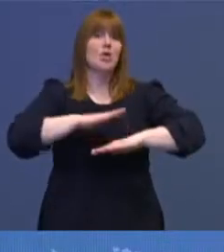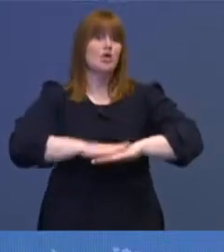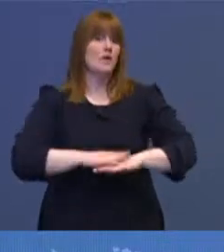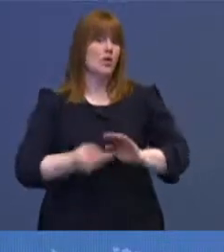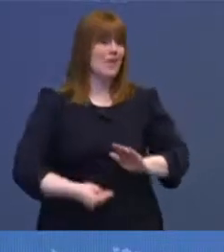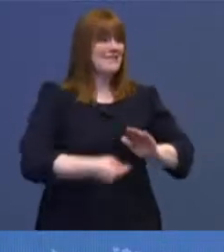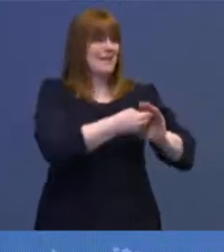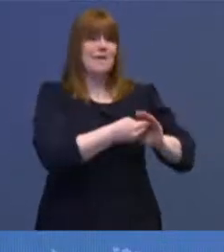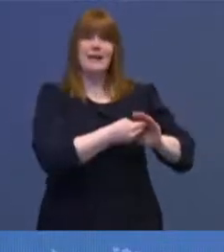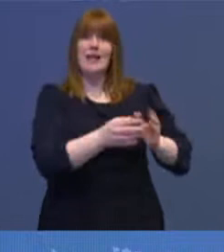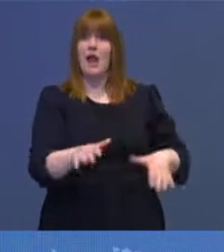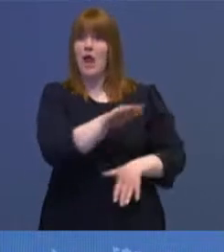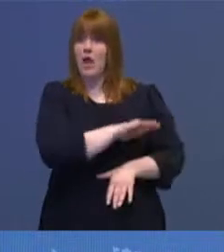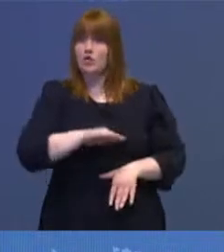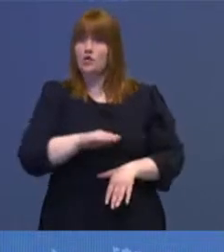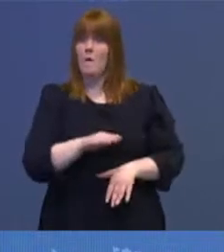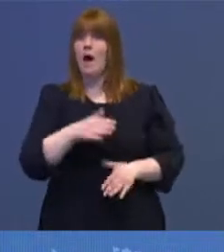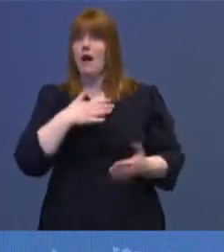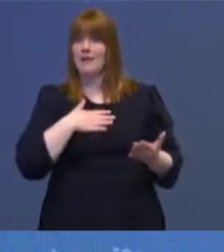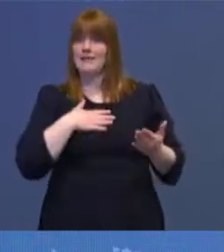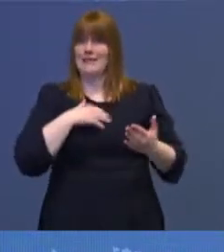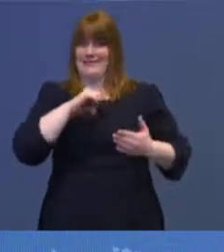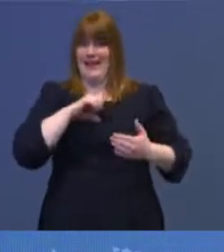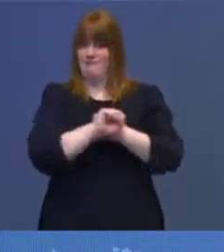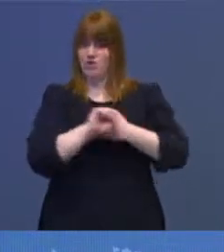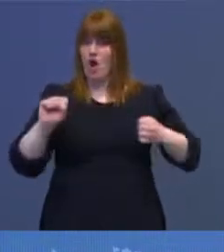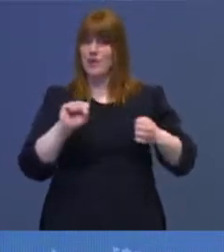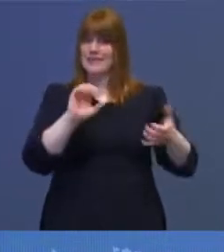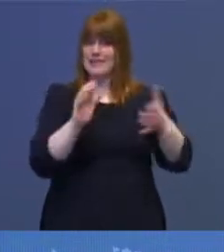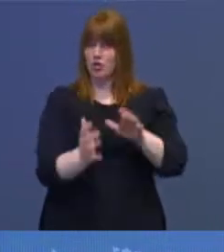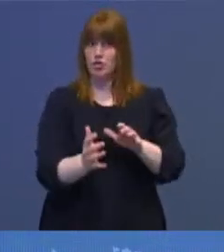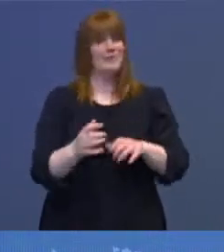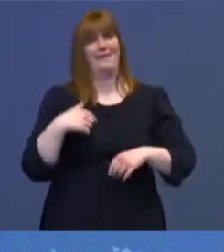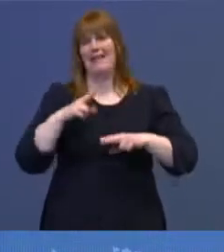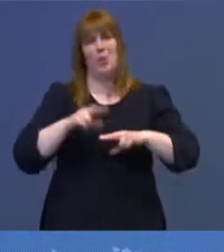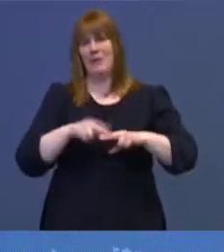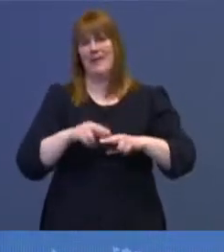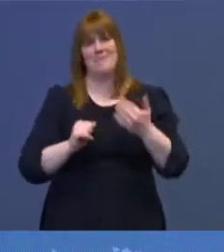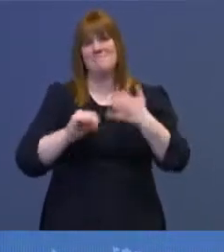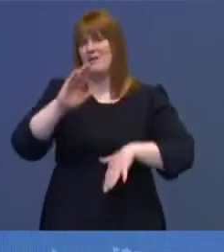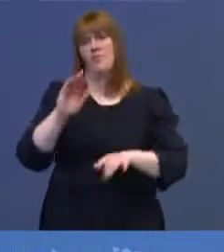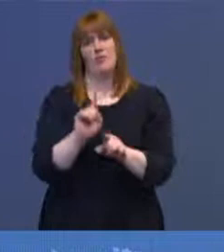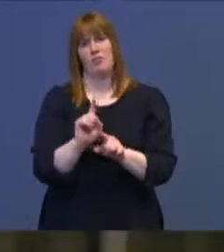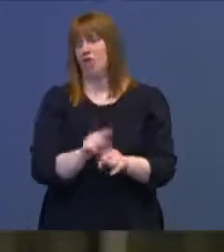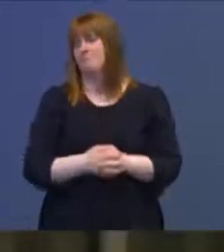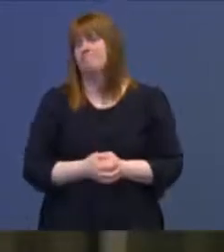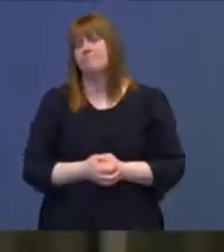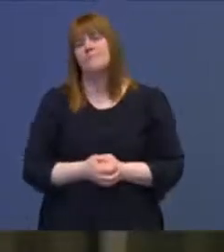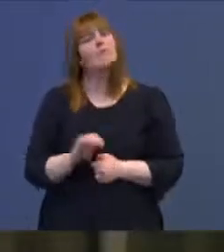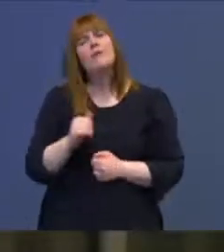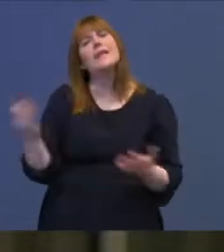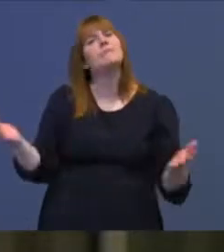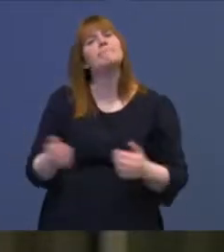I en selvforsvarssituasjon, men jeg vil ikke kommentere mer I detaljer på hva det kan bestå I. Hvorfor